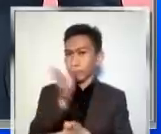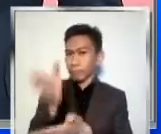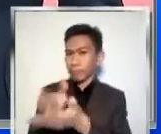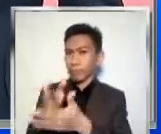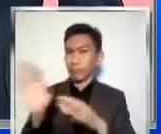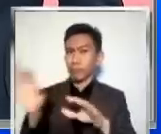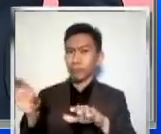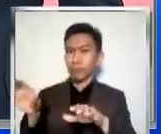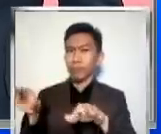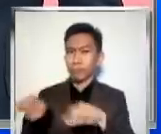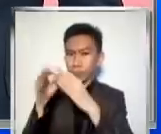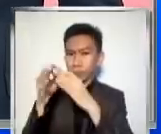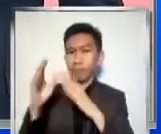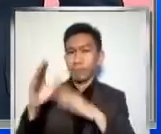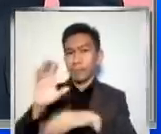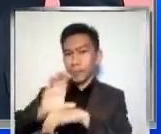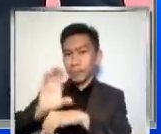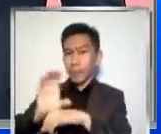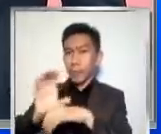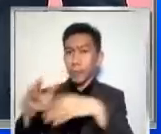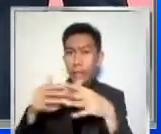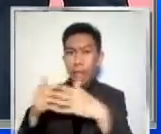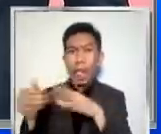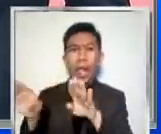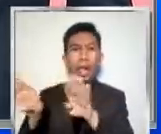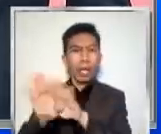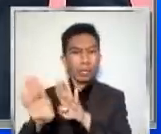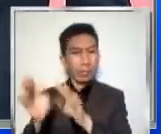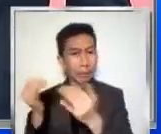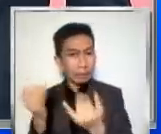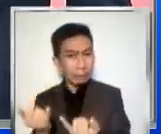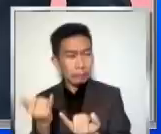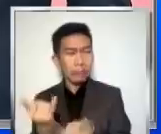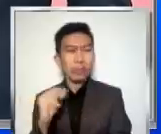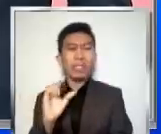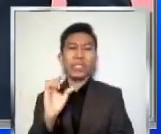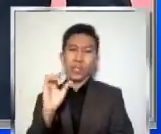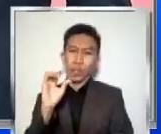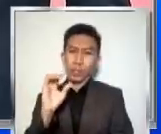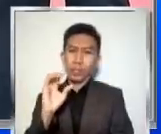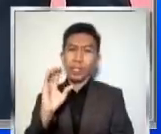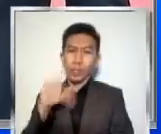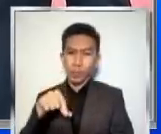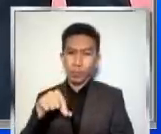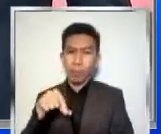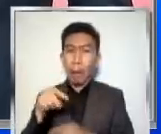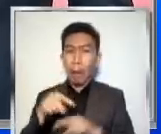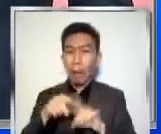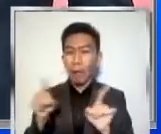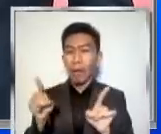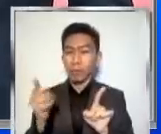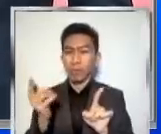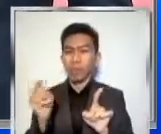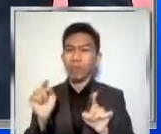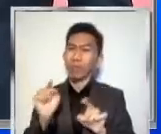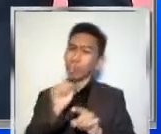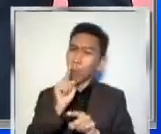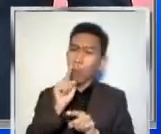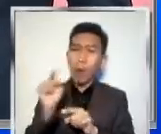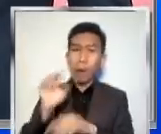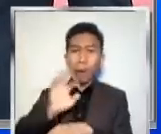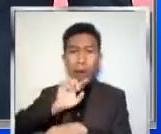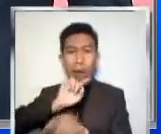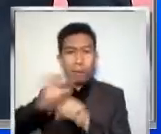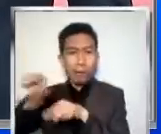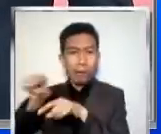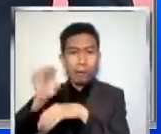simbahan kahit nasarado ang mga ito dahil sa umiiral na ECQ. Ang kaso, dahil hindi raw essential na lakad, ang ilan sa kanila